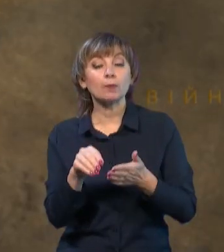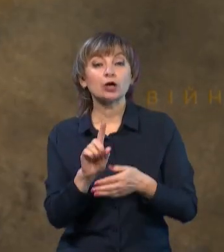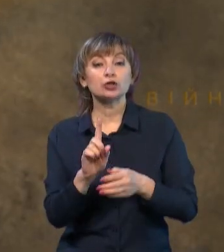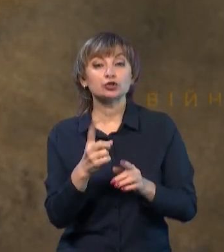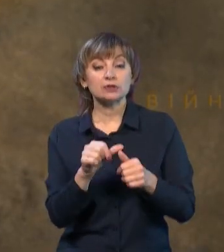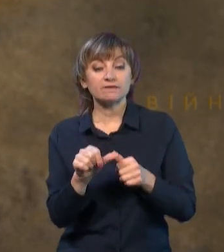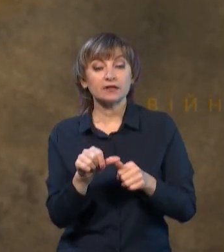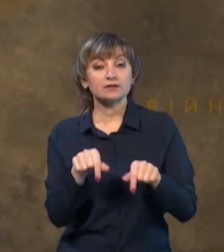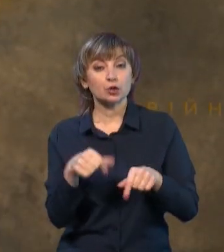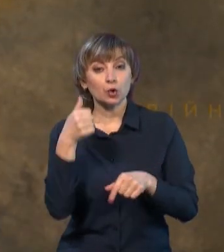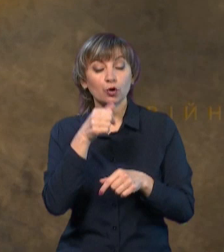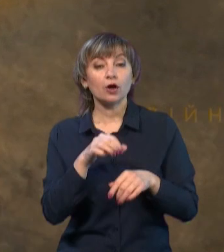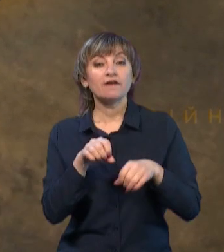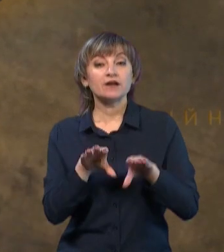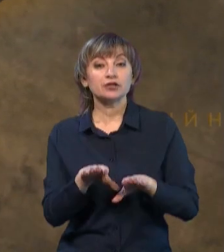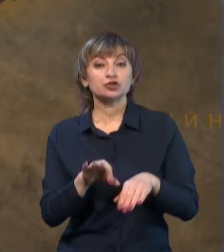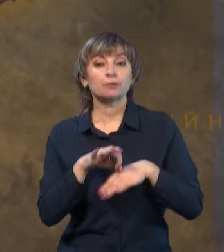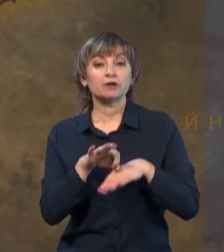року вирішили провести таке опитування?